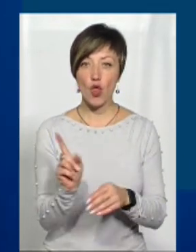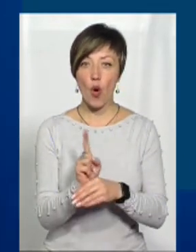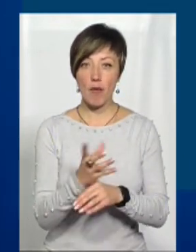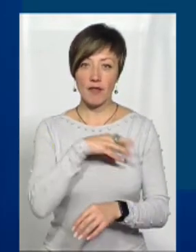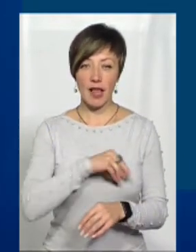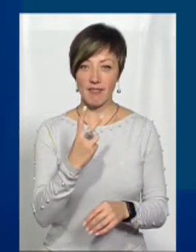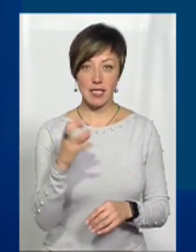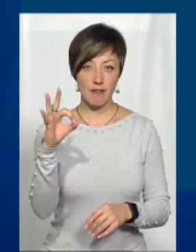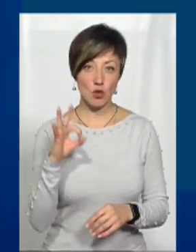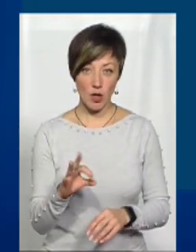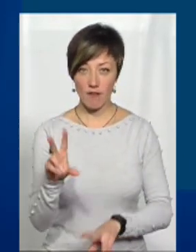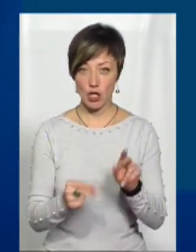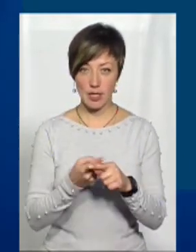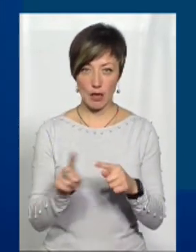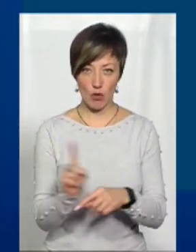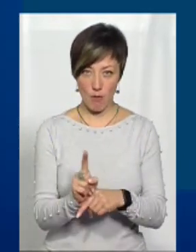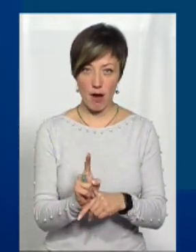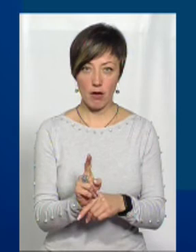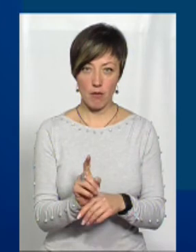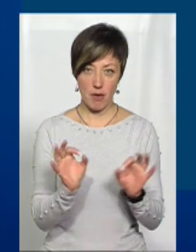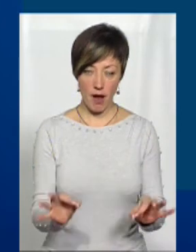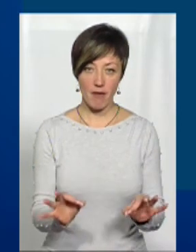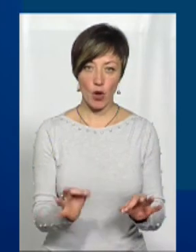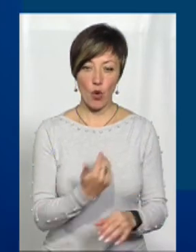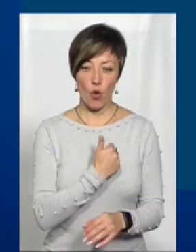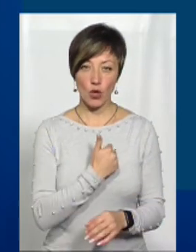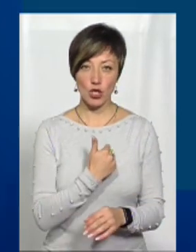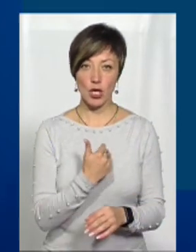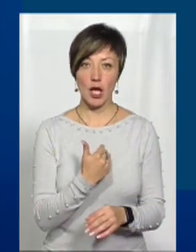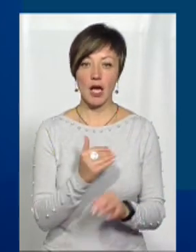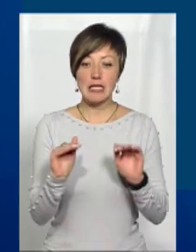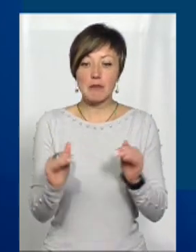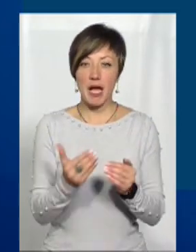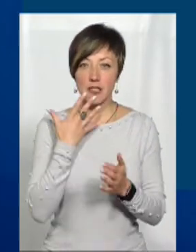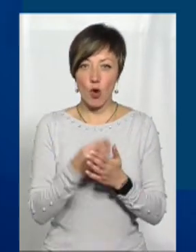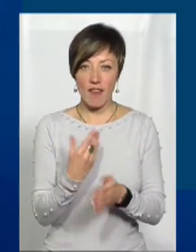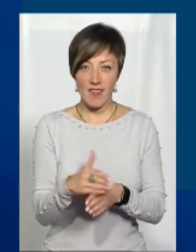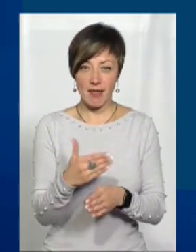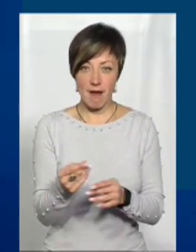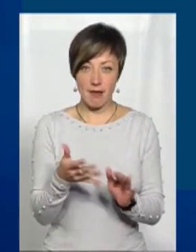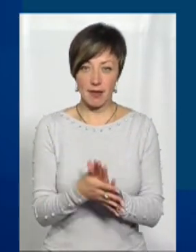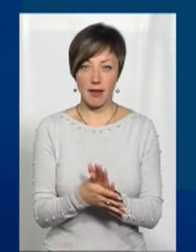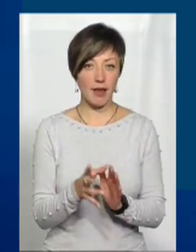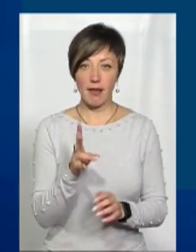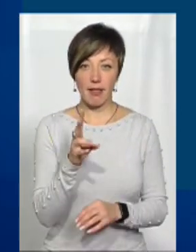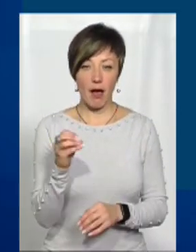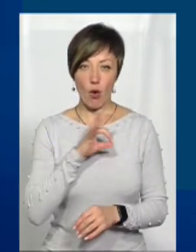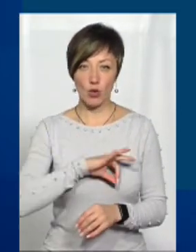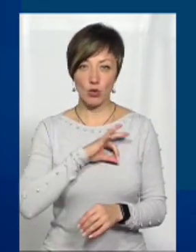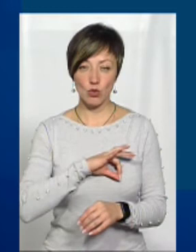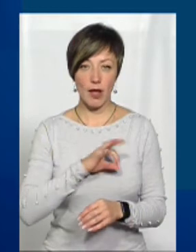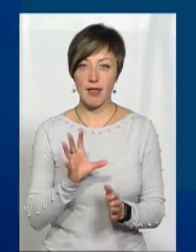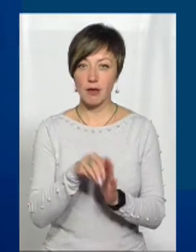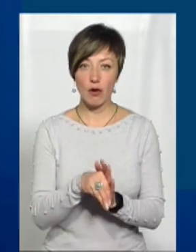в 200% і вважається, що це нормально, правильно, і хоче оптимізувати свої видатки, і навіть не користуючись,